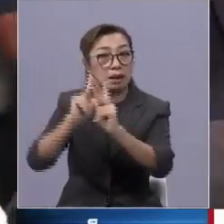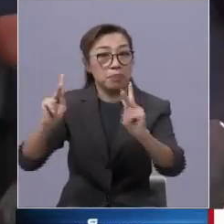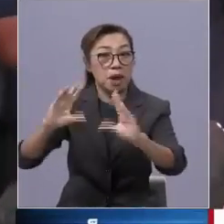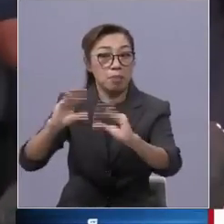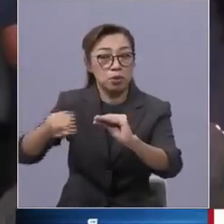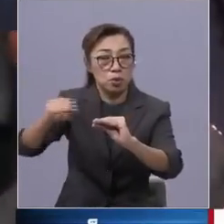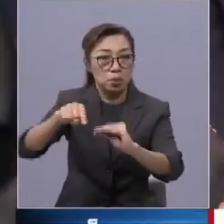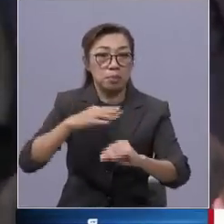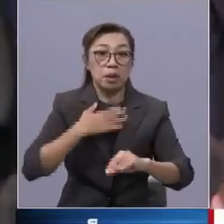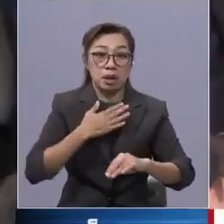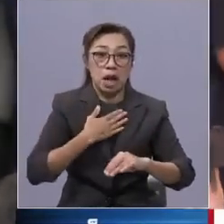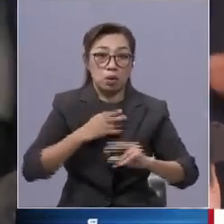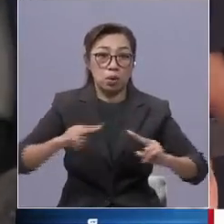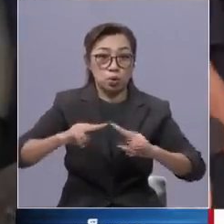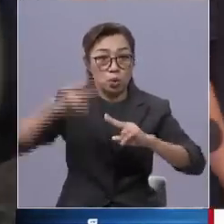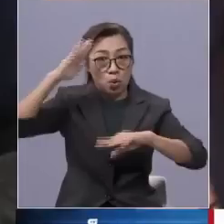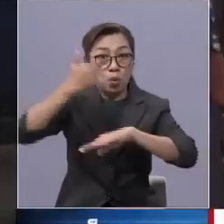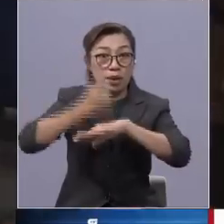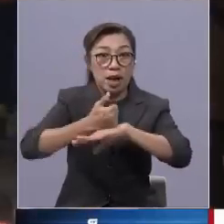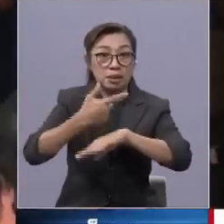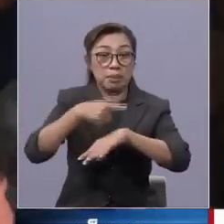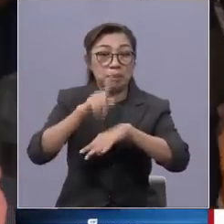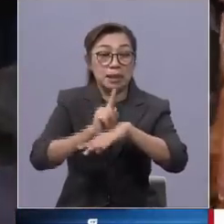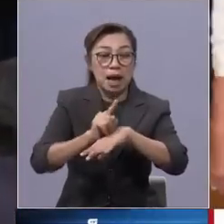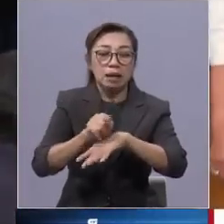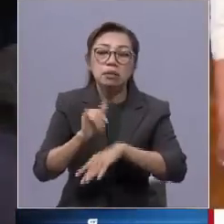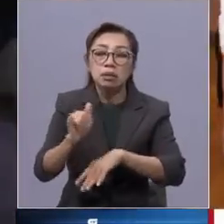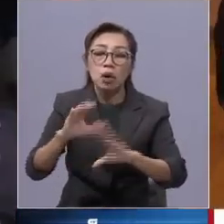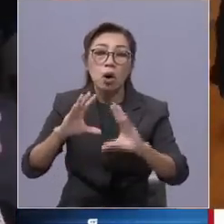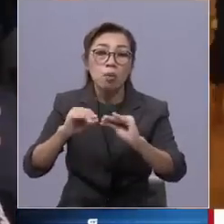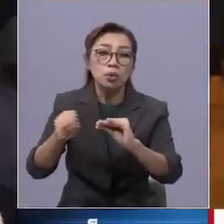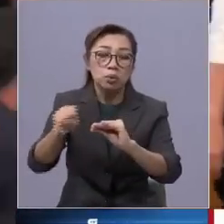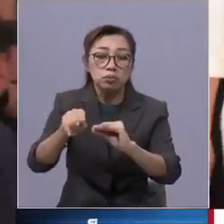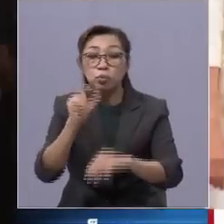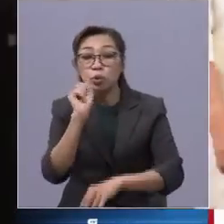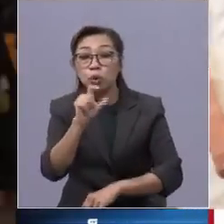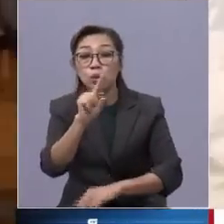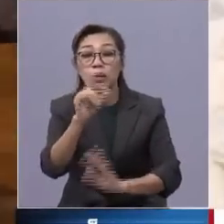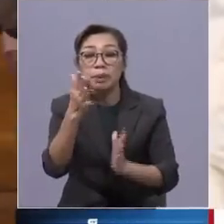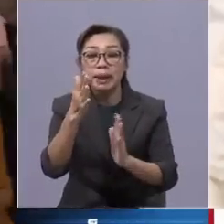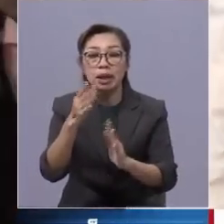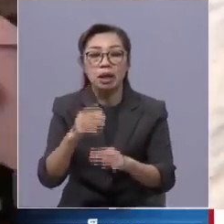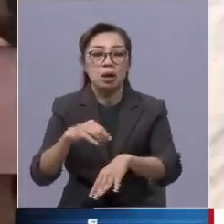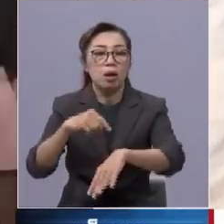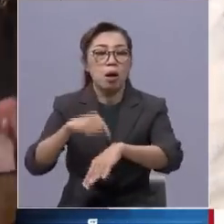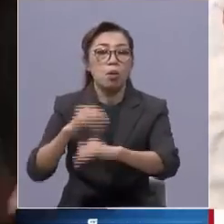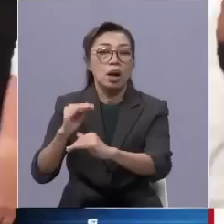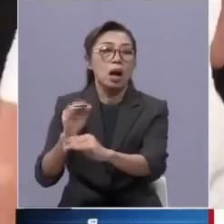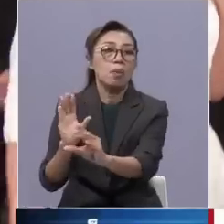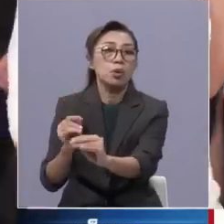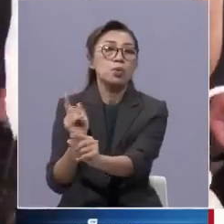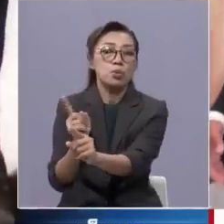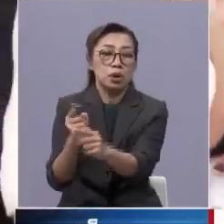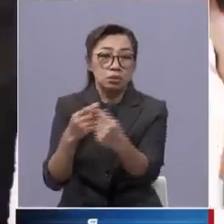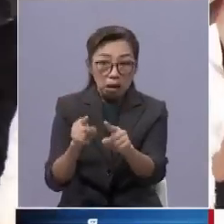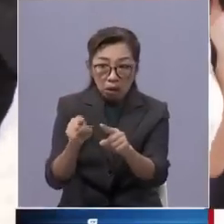ไม่มีอะไรเร่งด่วนก็ให้เป็นไปตามกำหนดการเดิมแต่หากมีเรื่องเร่งด่วนก็อาจจะต้องขอประชุมก่อนด้วยส่วนเมื่อวานนี้ภาพ